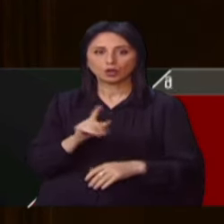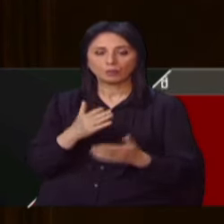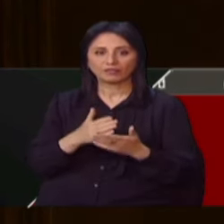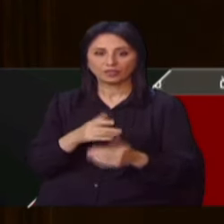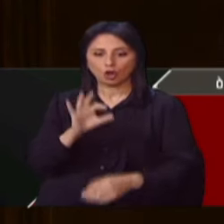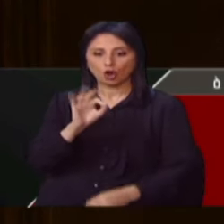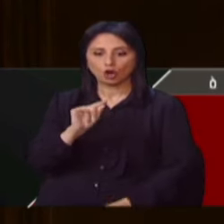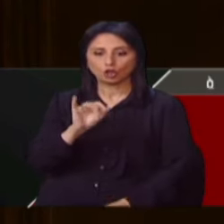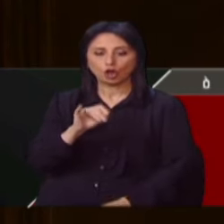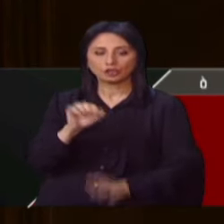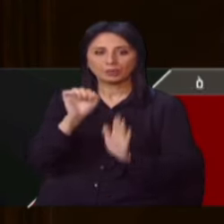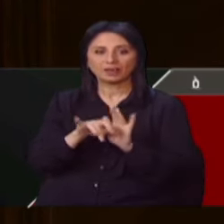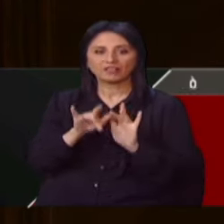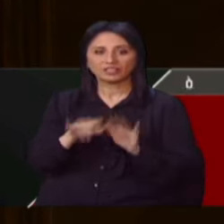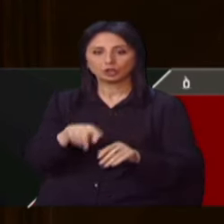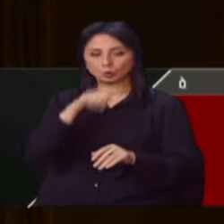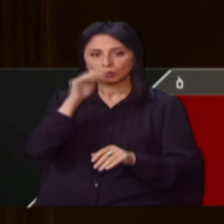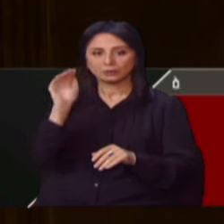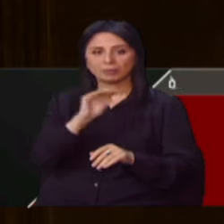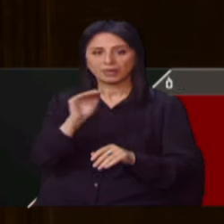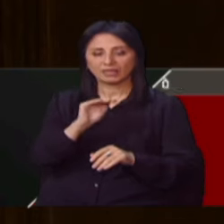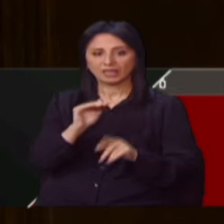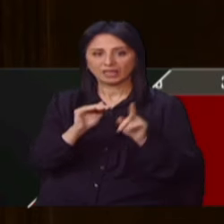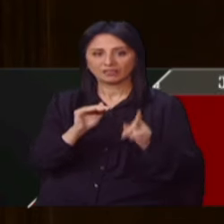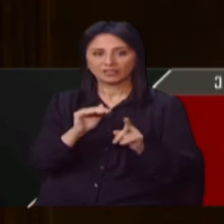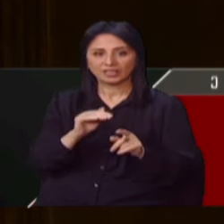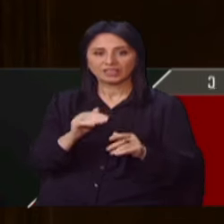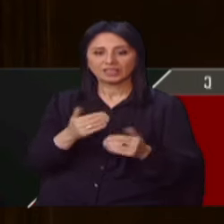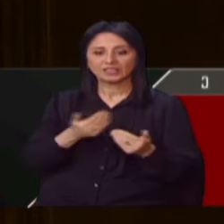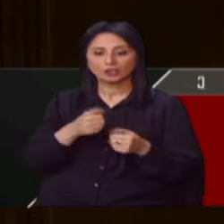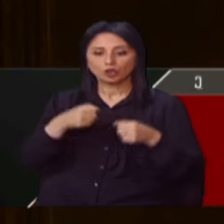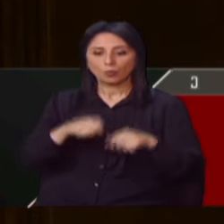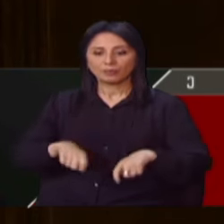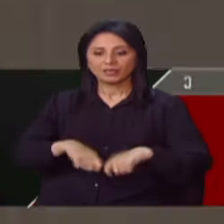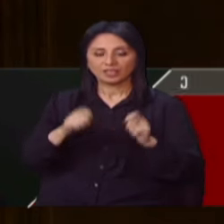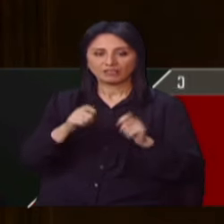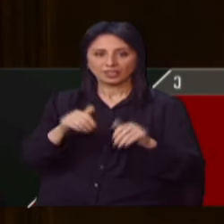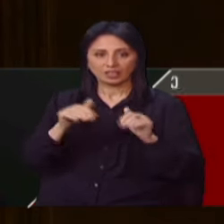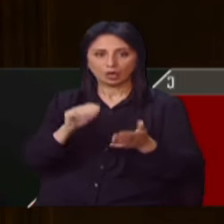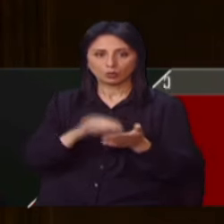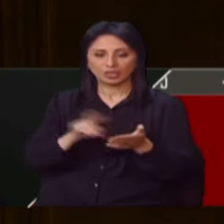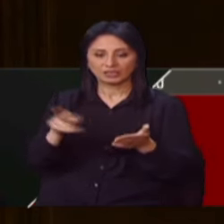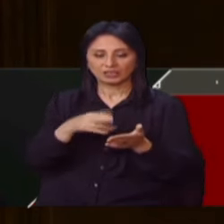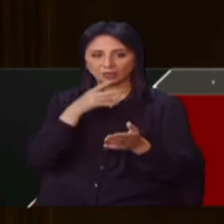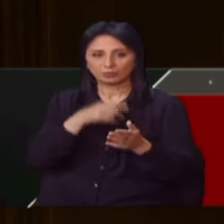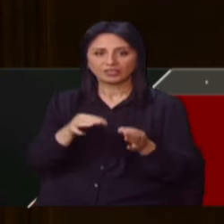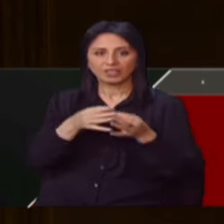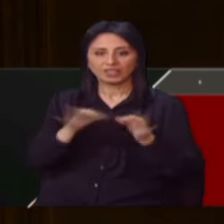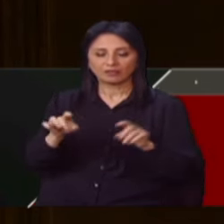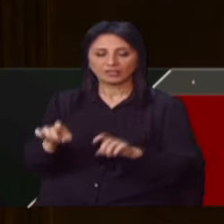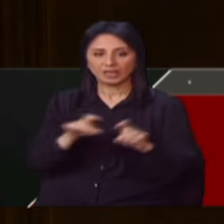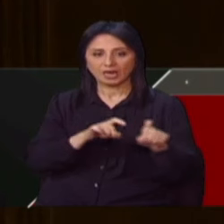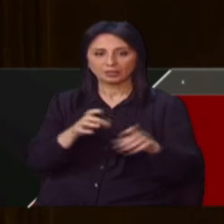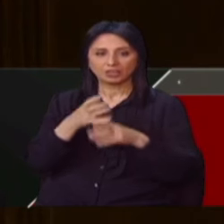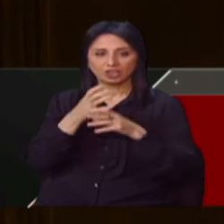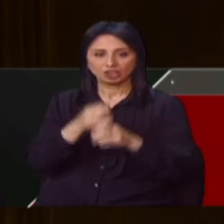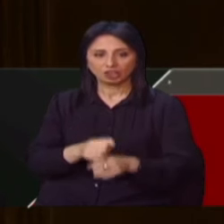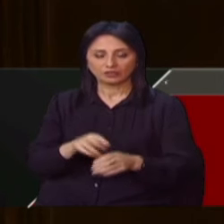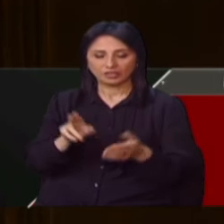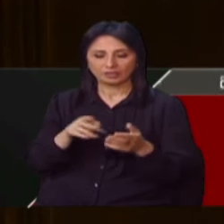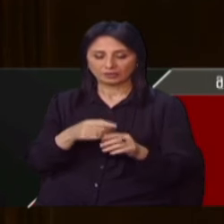გიგა ოთხოზორიას ყველობის საქმეზე რუსეთის ფედერაციას სიცოცხლის უფლების დარღვევა დაუდგინდა. საანგარიშო პერიოდში თავისუფალი გადაადგილების შეზღუდვისა